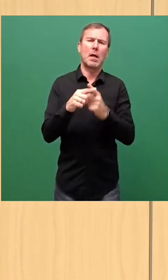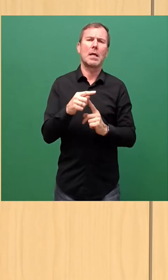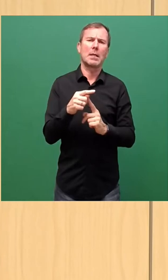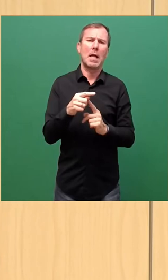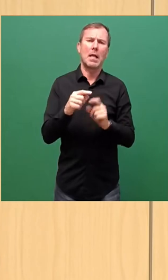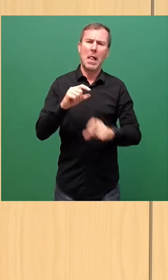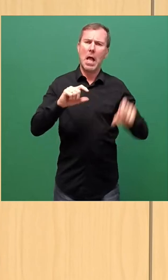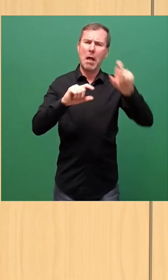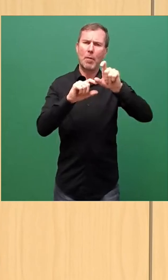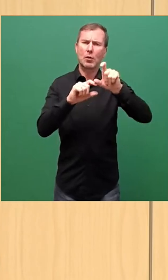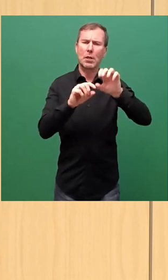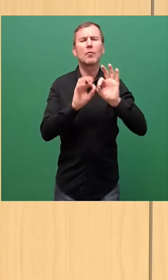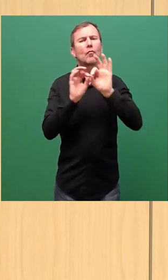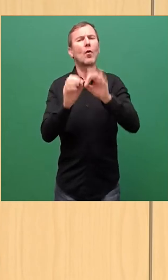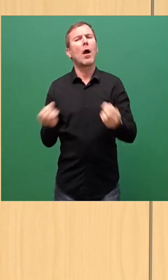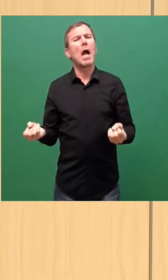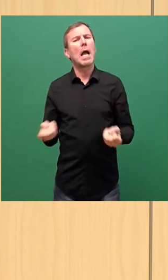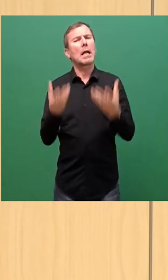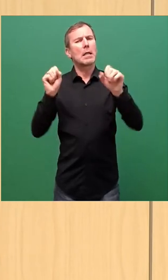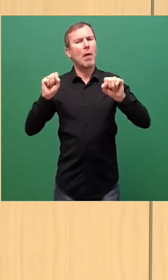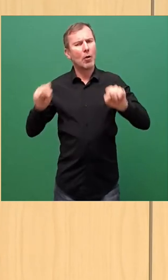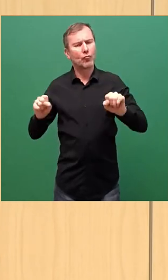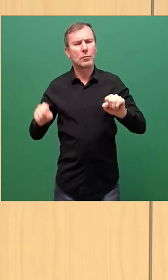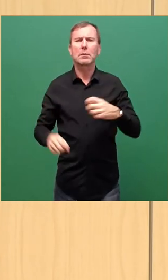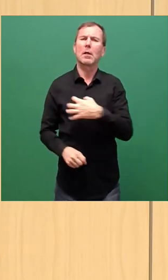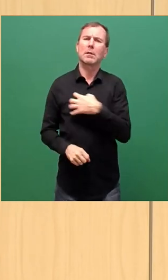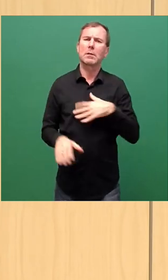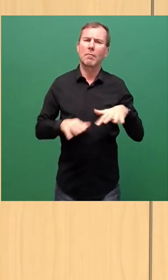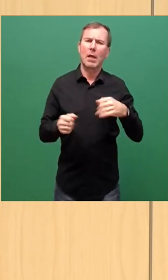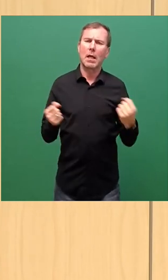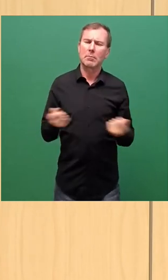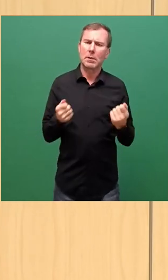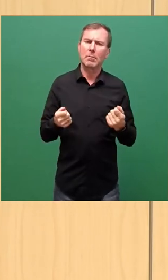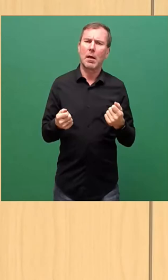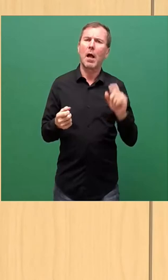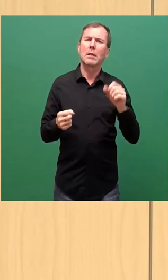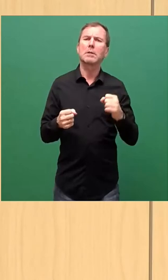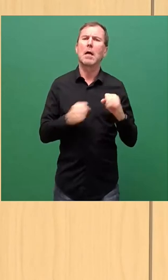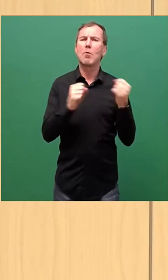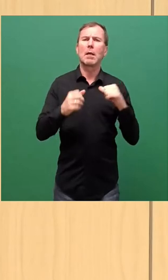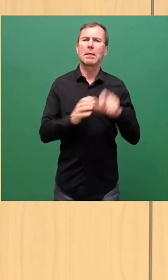hinsichtlich Klimaschutz und die Dresdner Verkehrsbetriebe als Mobilitätsdienstleister zu stärken.